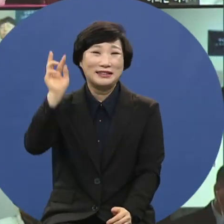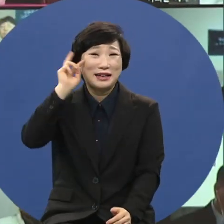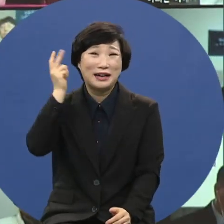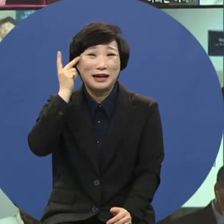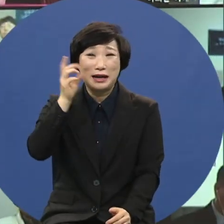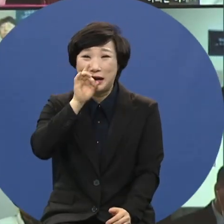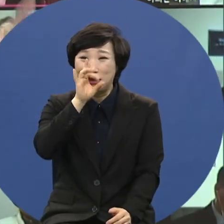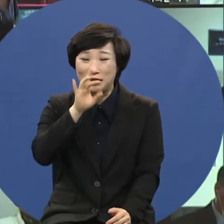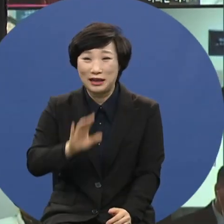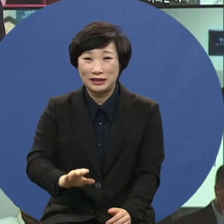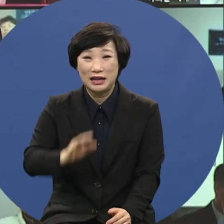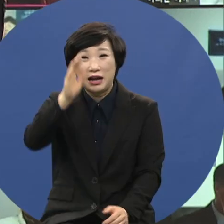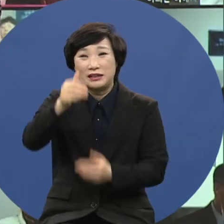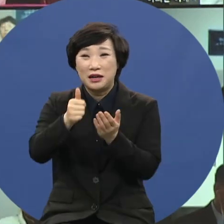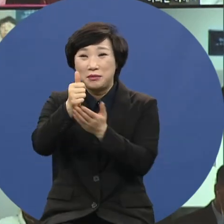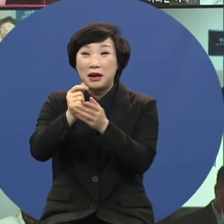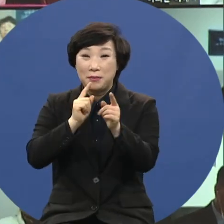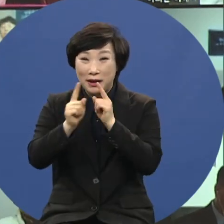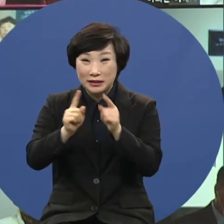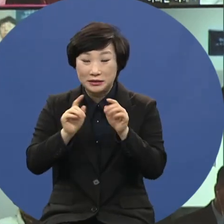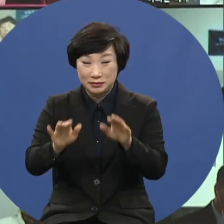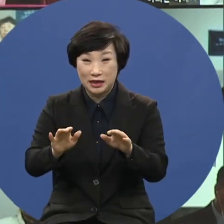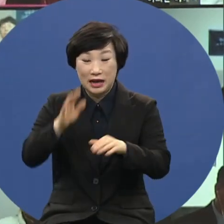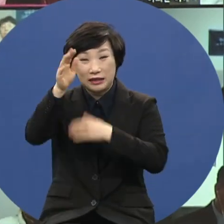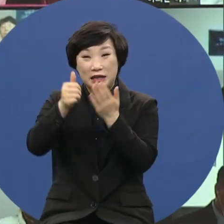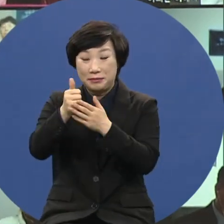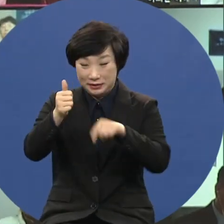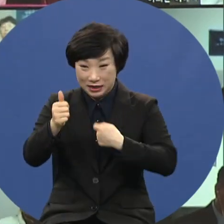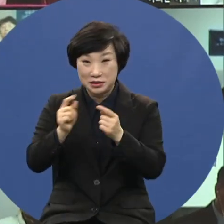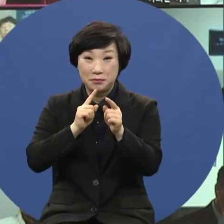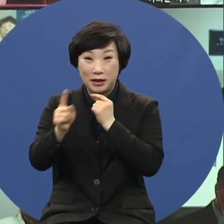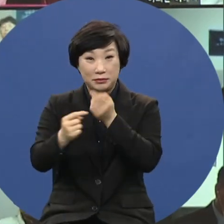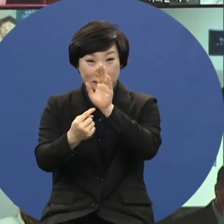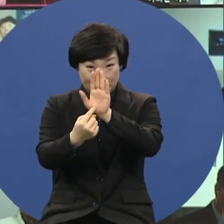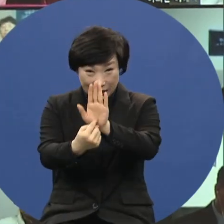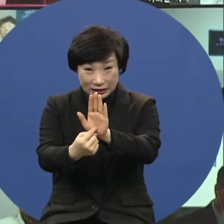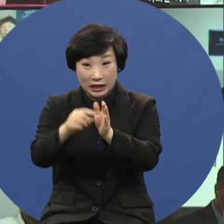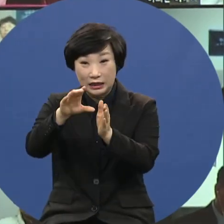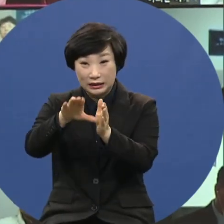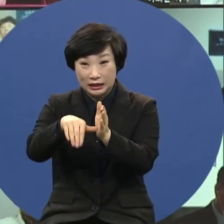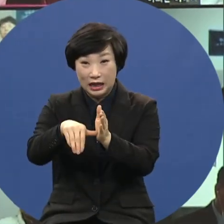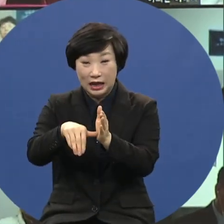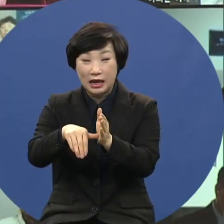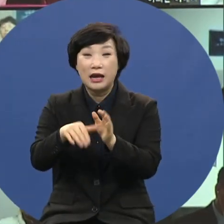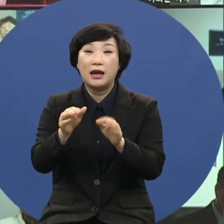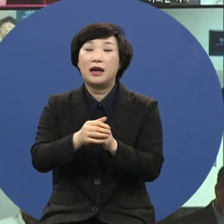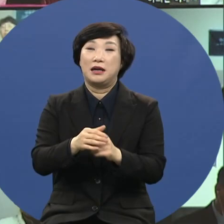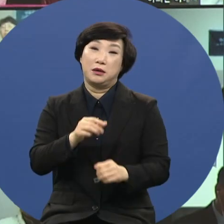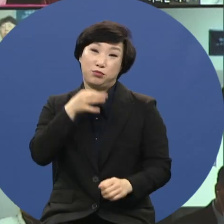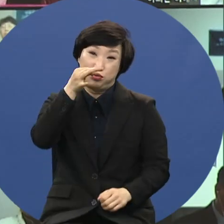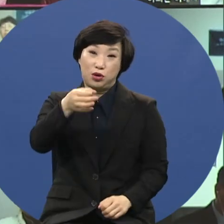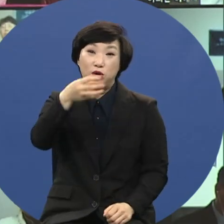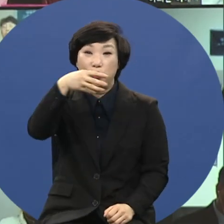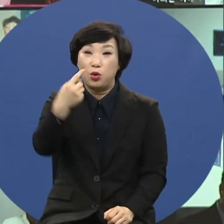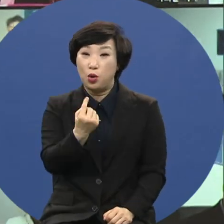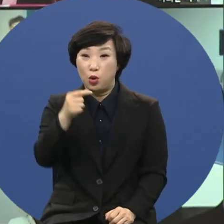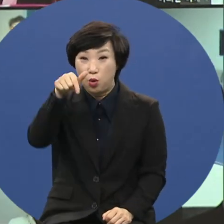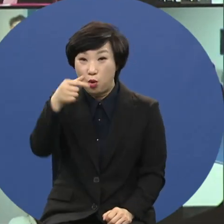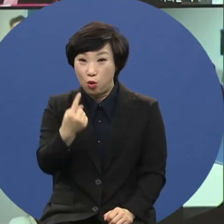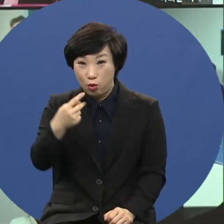하나님 말씀을, 하나님이 자기 자신을 말씀으로 나타낼 때를 노고스라는 용어를,